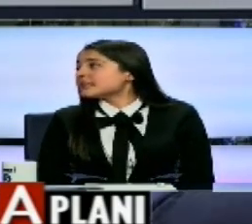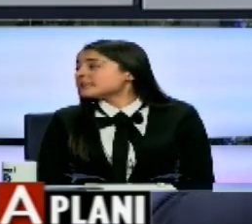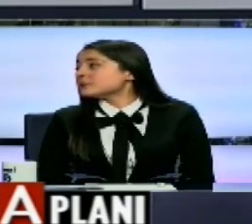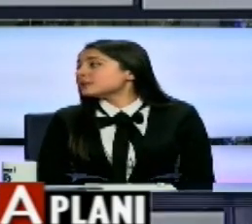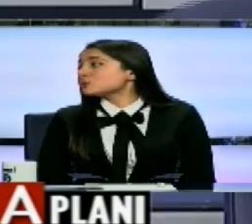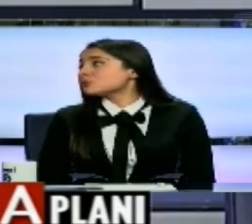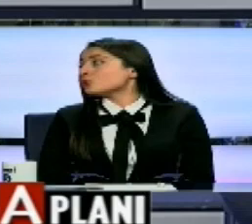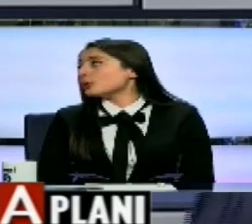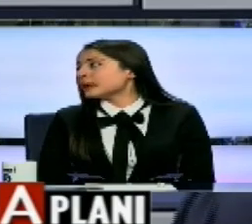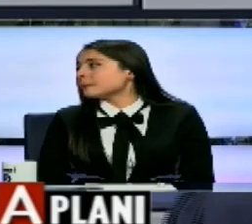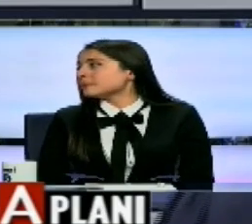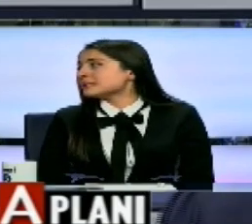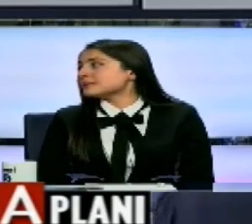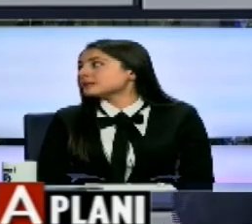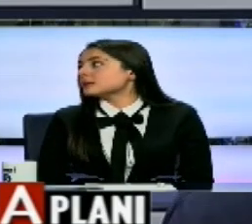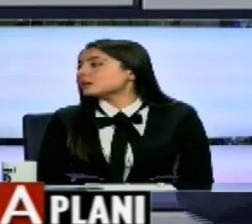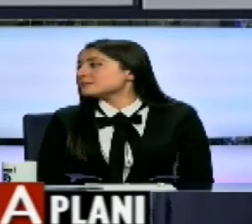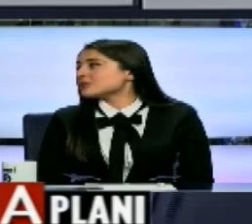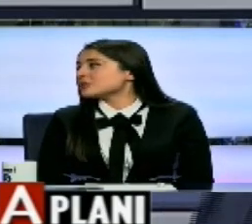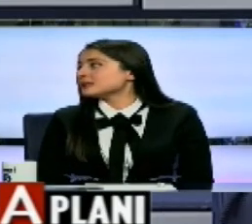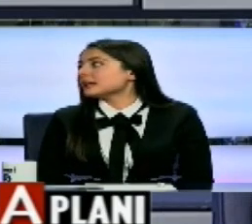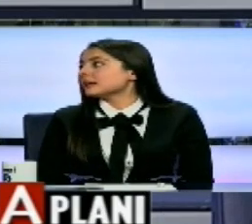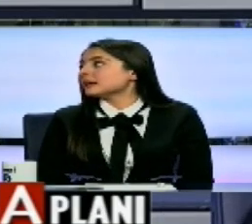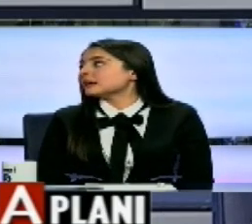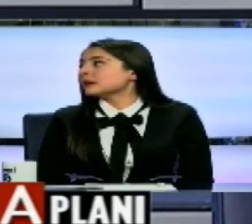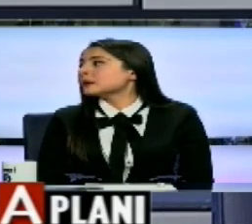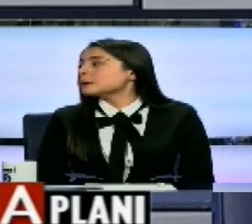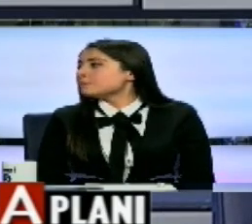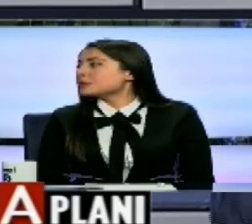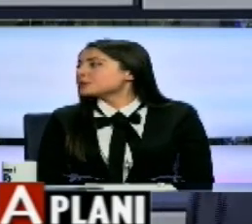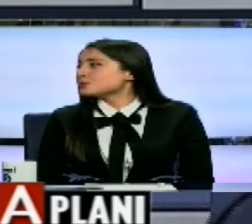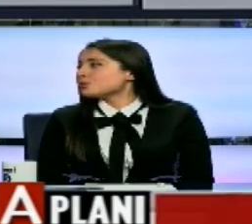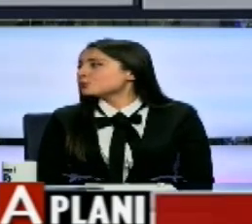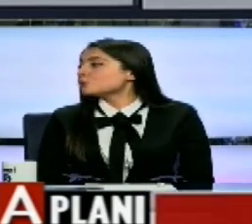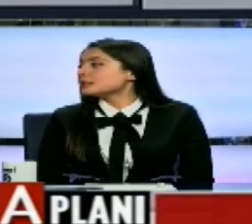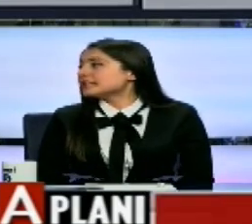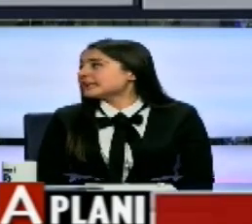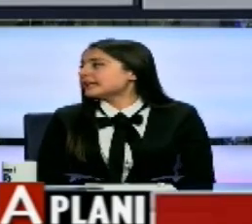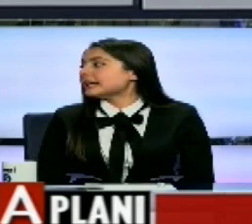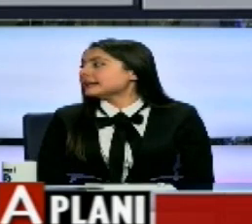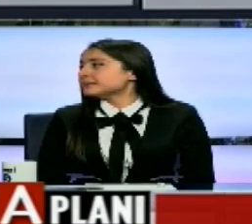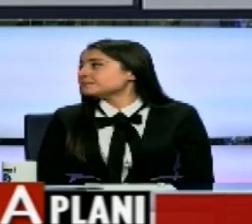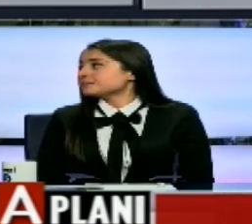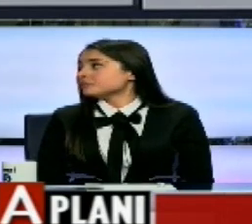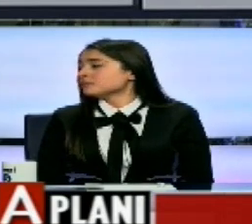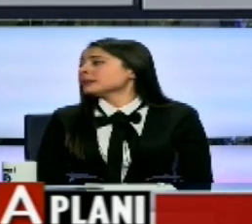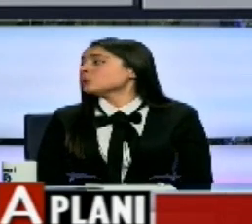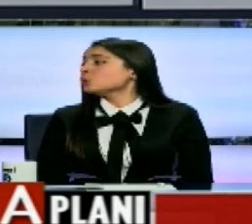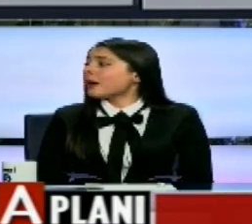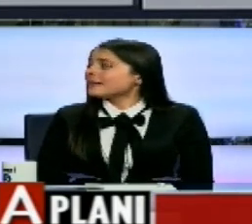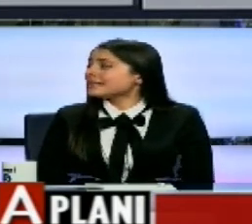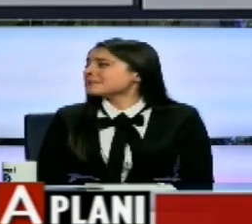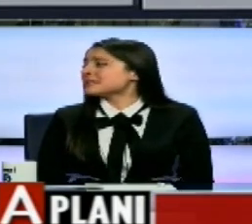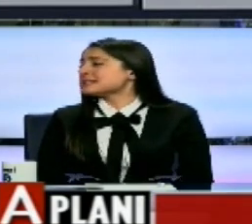Maneviyat eğitimi biliyorsunuz çok önemli. Bizim ülkemiz için de yaşamış olduğumuz din gereği de. Yani